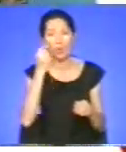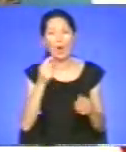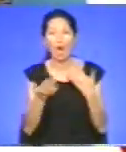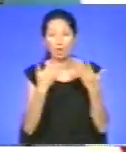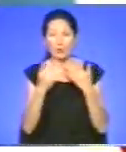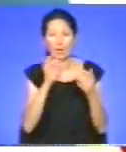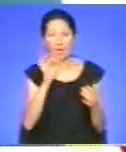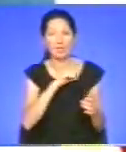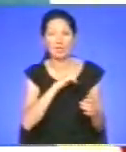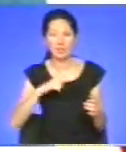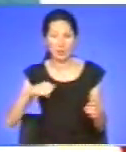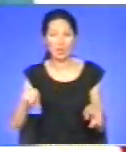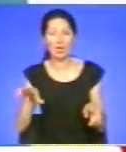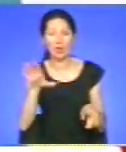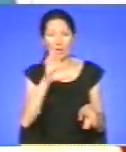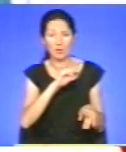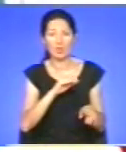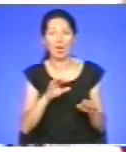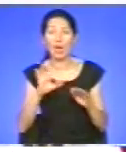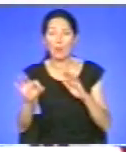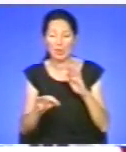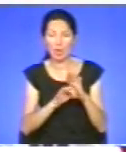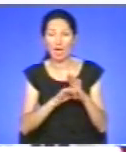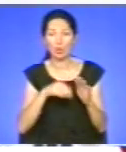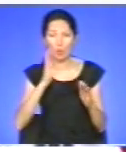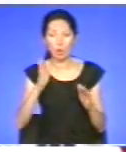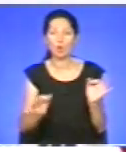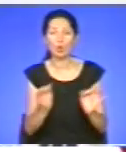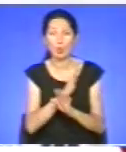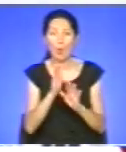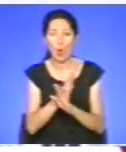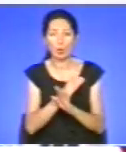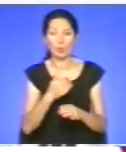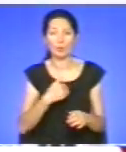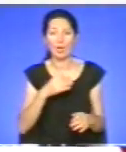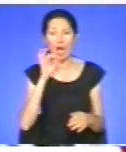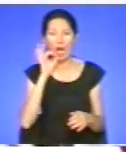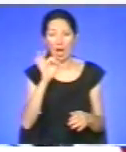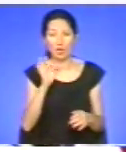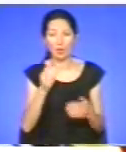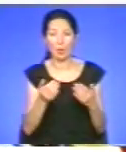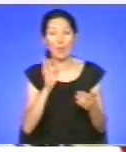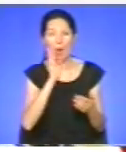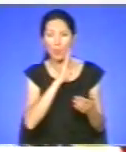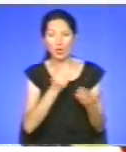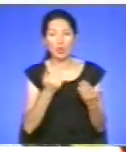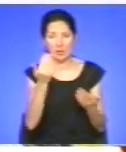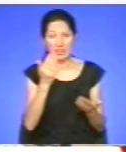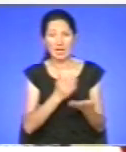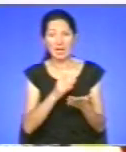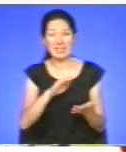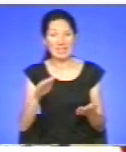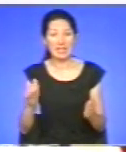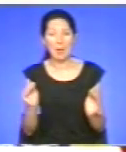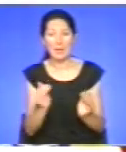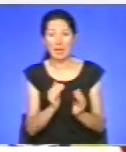треба, підказують, прогнозують погоду. Я скажу мамам, якщо у вас є діти маленькі, ніколи